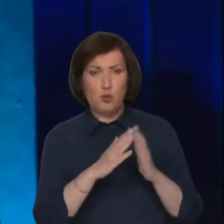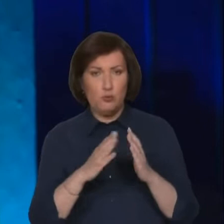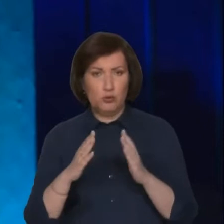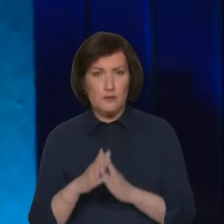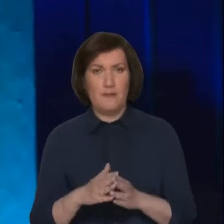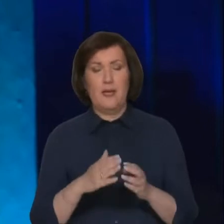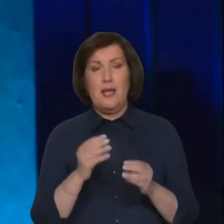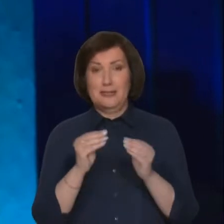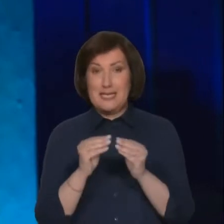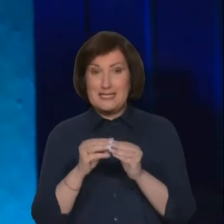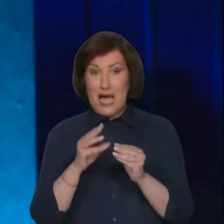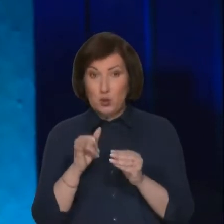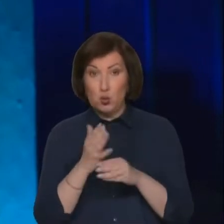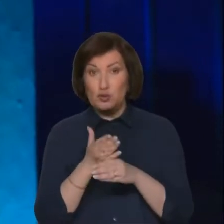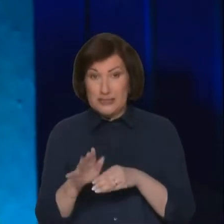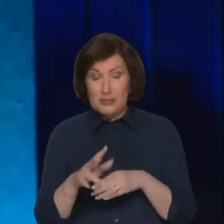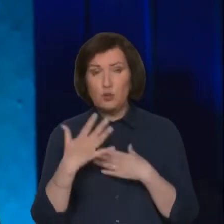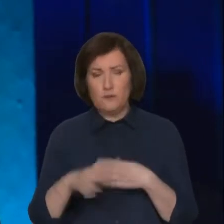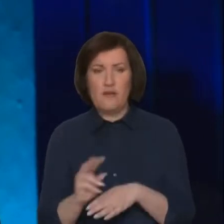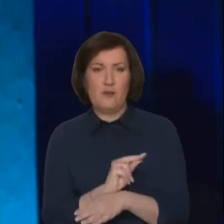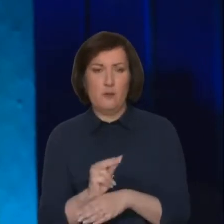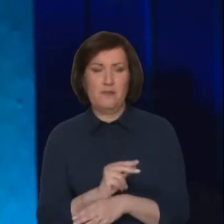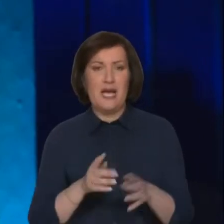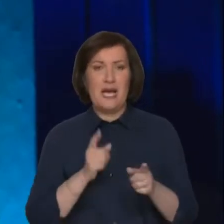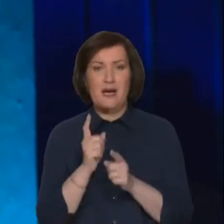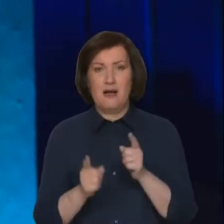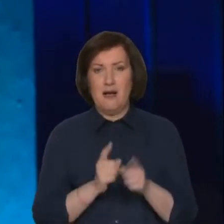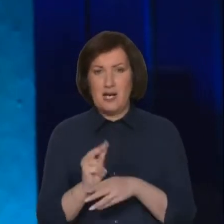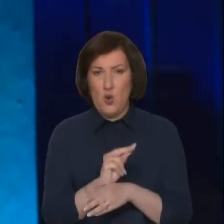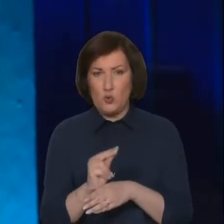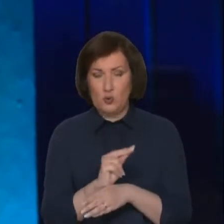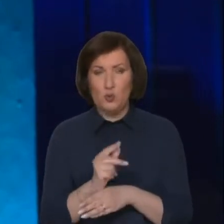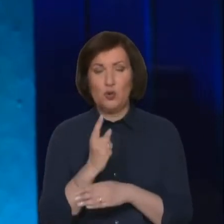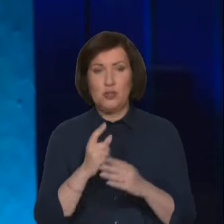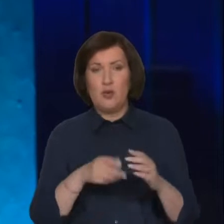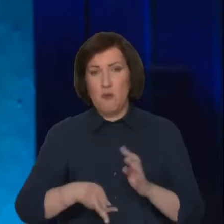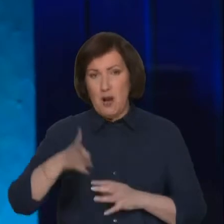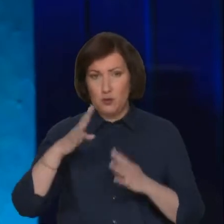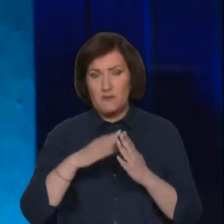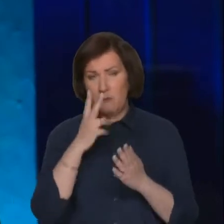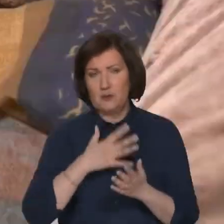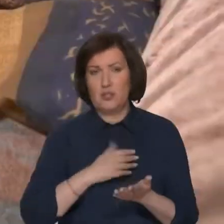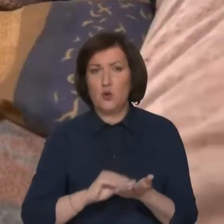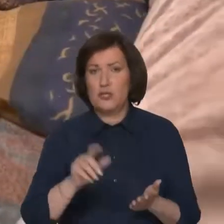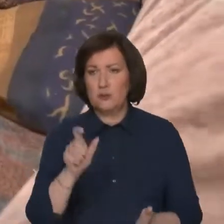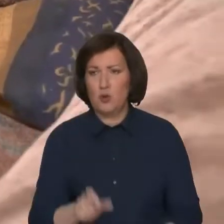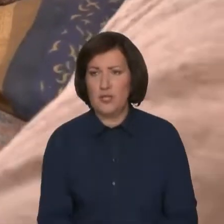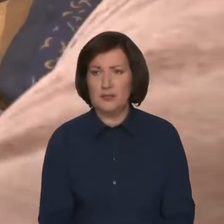будівель, 10-ту частину вже відновили. Реконструкцію однієї багатоповерхівки бачила наша Маргарита Дешкіна.